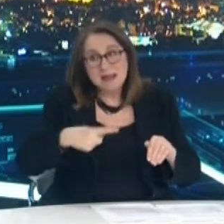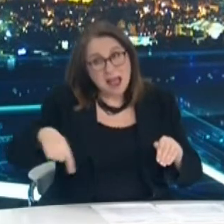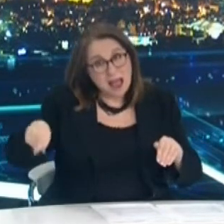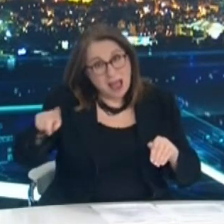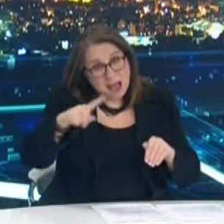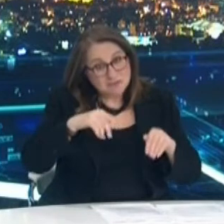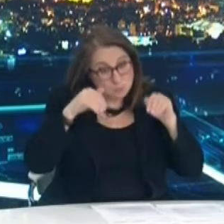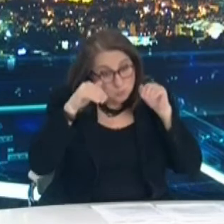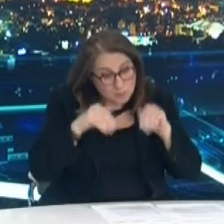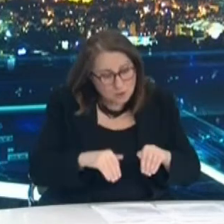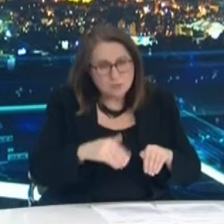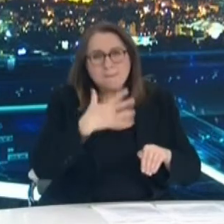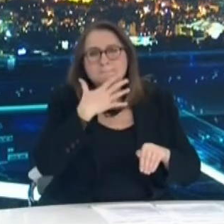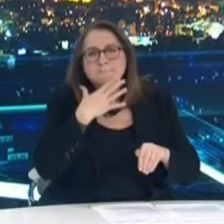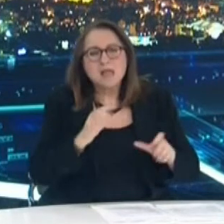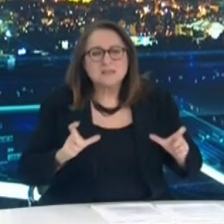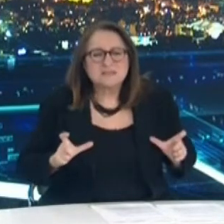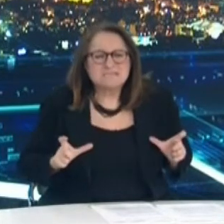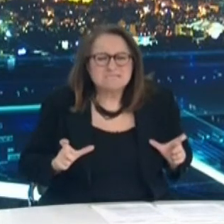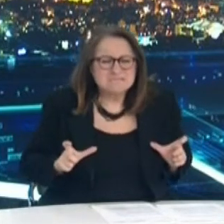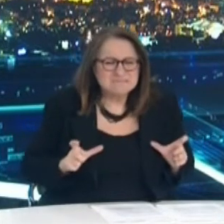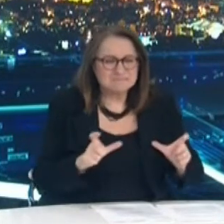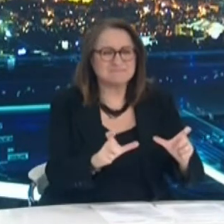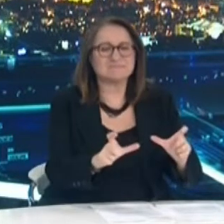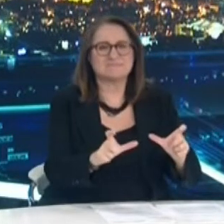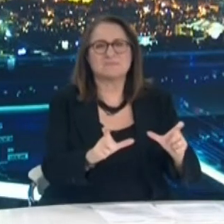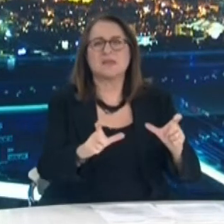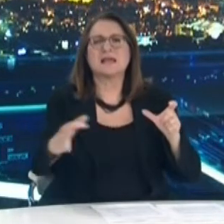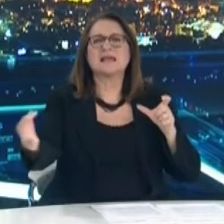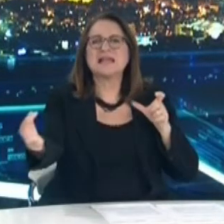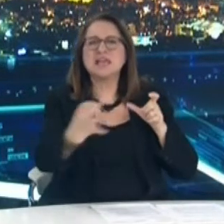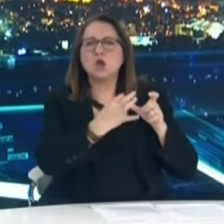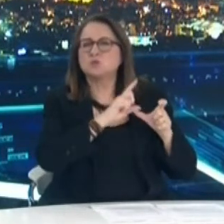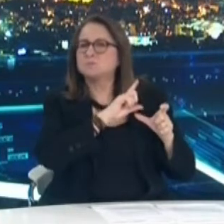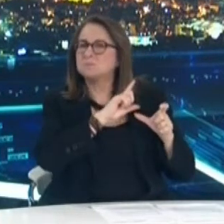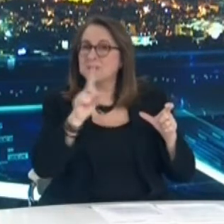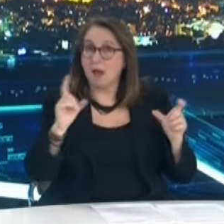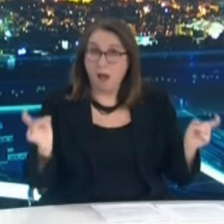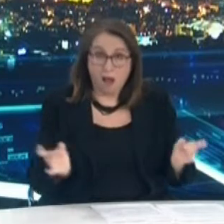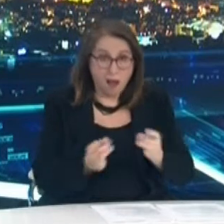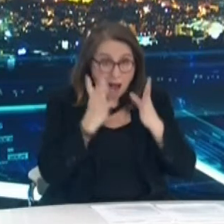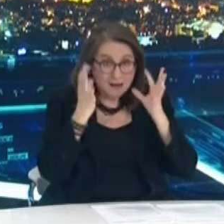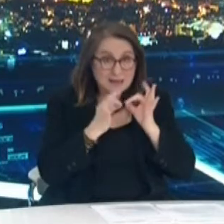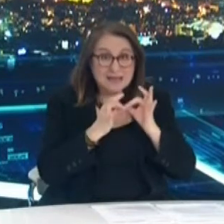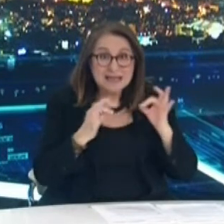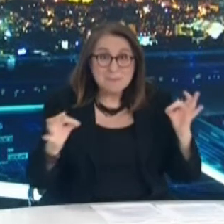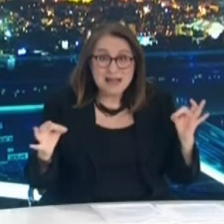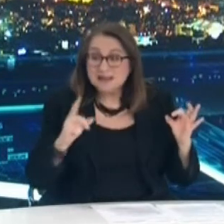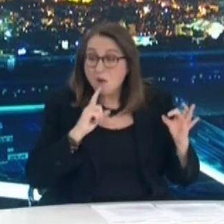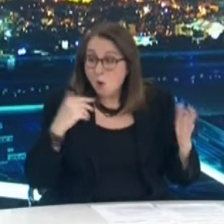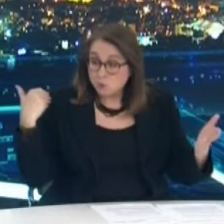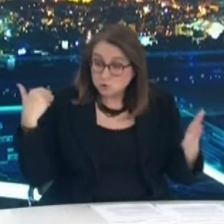προστασίας και είναι πολύ πιθανό ότι αν δεν είχαμε εφαρμόσει όλα αυτά τα πιο αυστηρά μέτρα που στόχευαν τη μείωση της κινητικότητας του